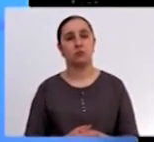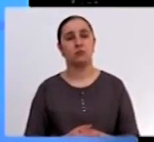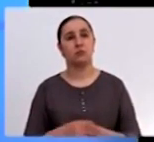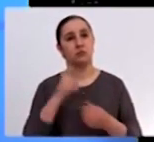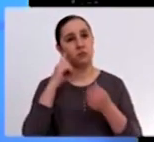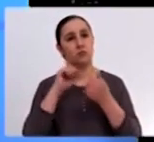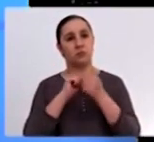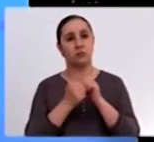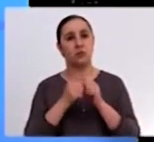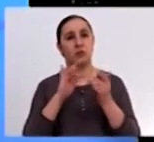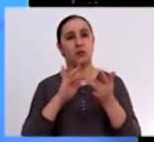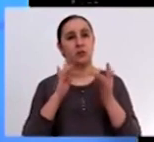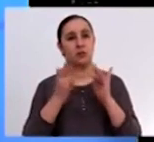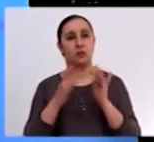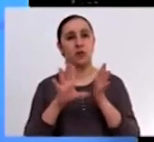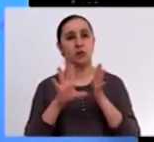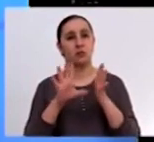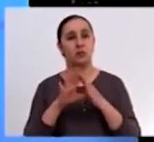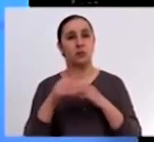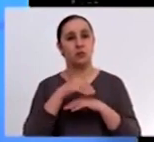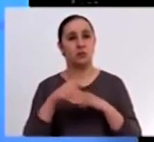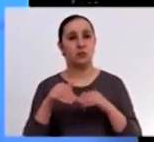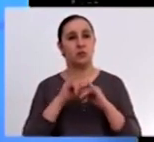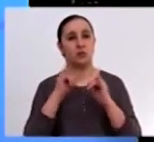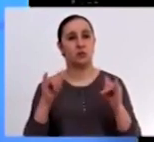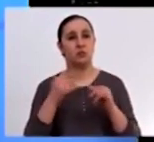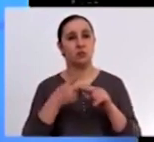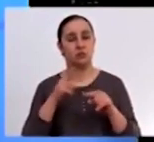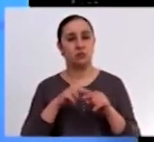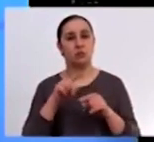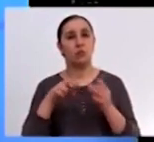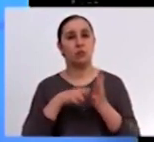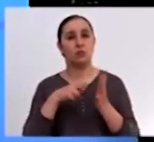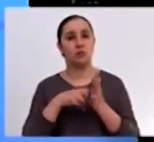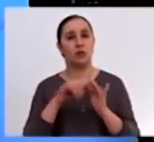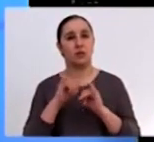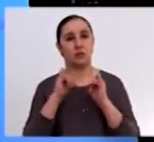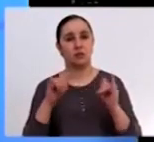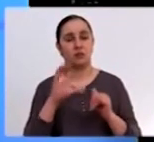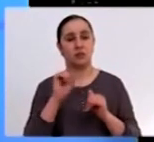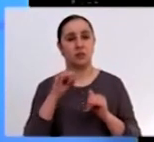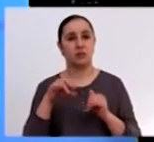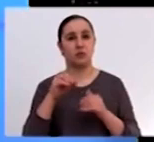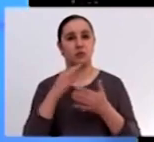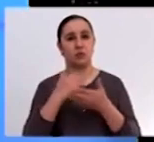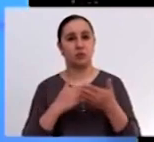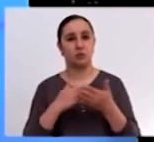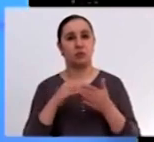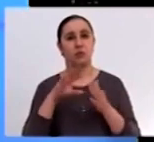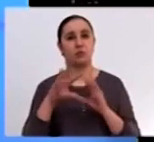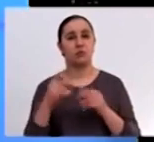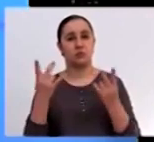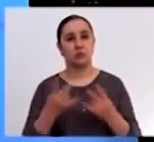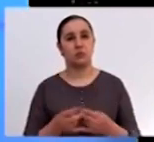Yodda saqlang. Internetda elektron manzilingizni yaratish uchun pochta yaratadigan saytdan ro'yxatdan o'tish